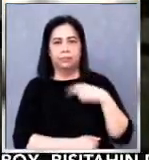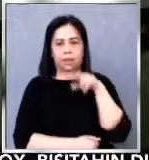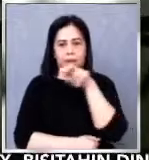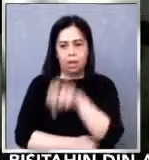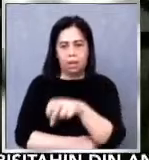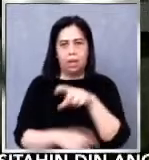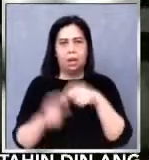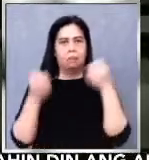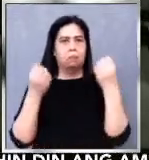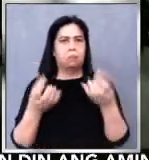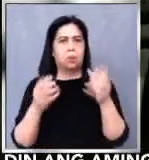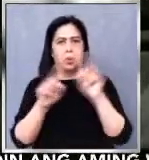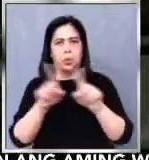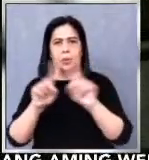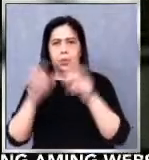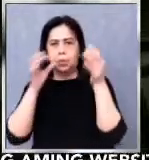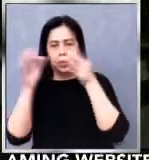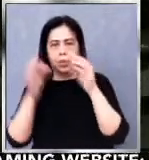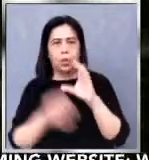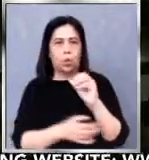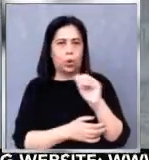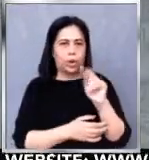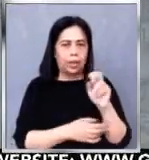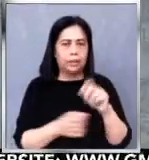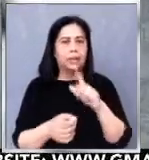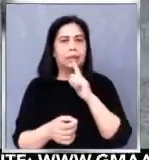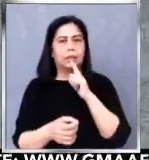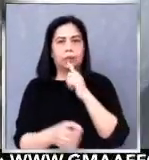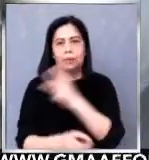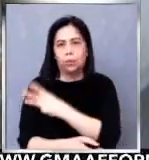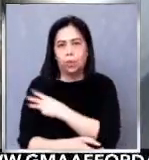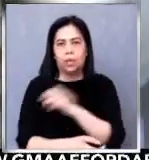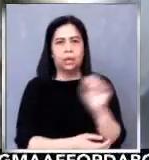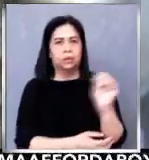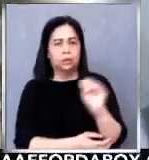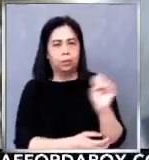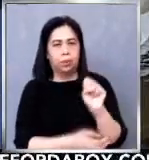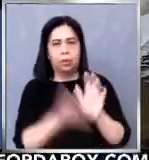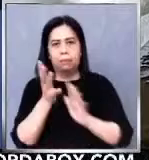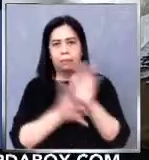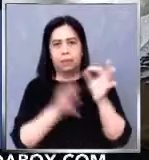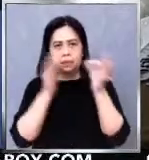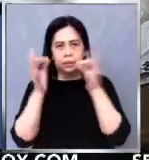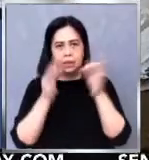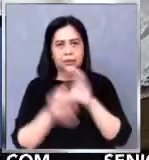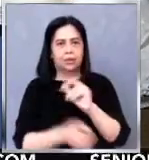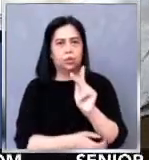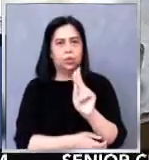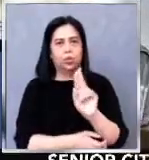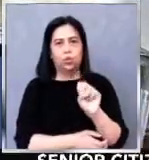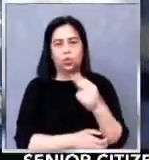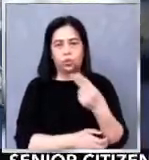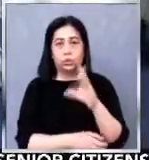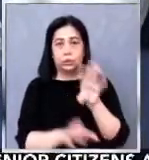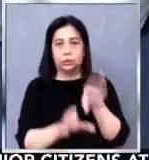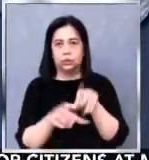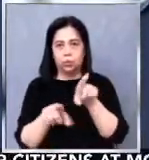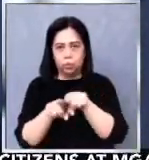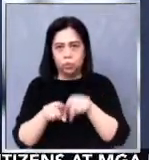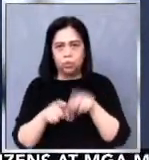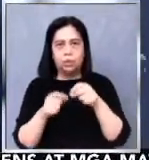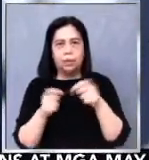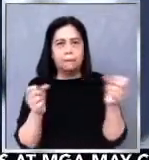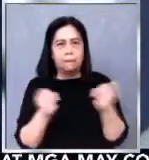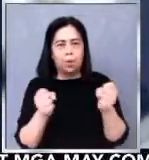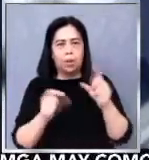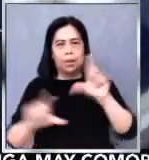droga tulad ng cocaine, liquid marijuana, shabu, party drugs at kush. Na-discover rin sa bahay ang isang mini laboratory na hinina